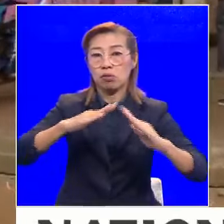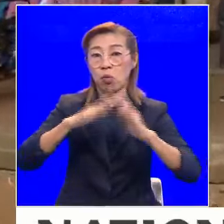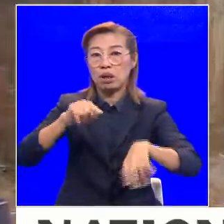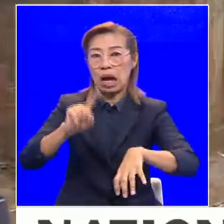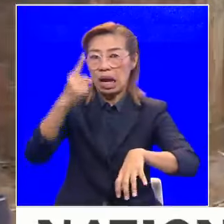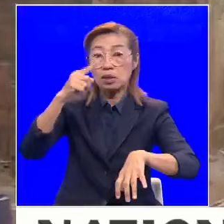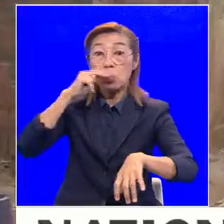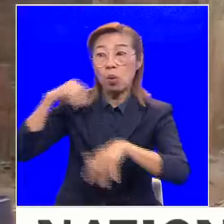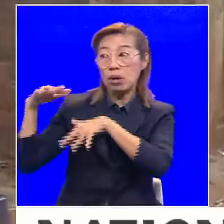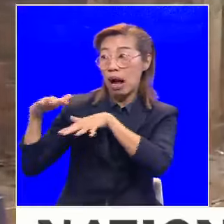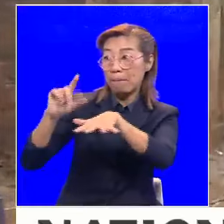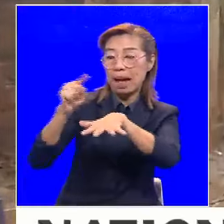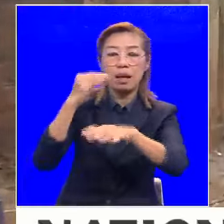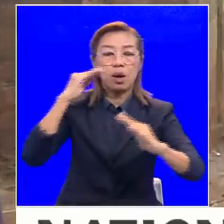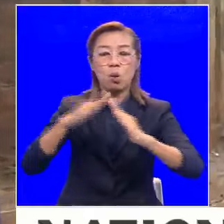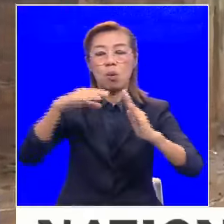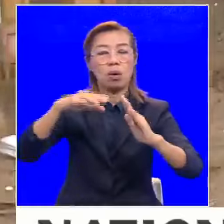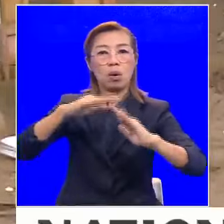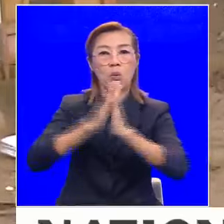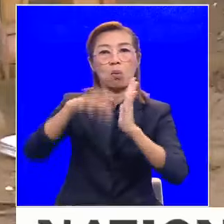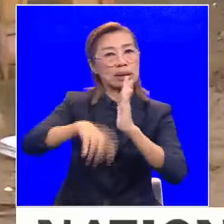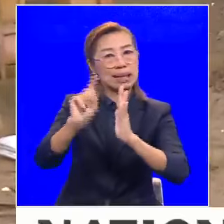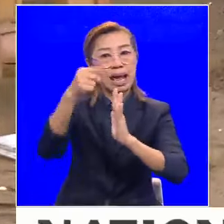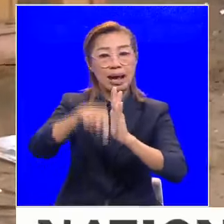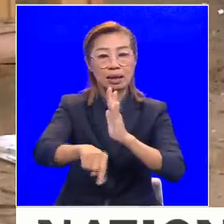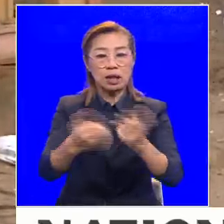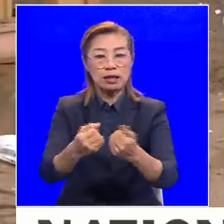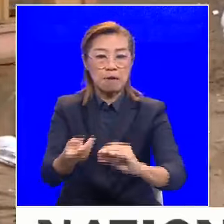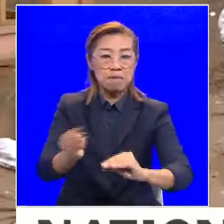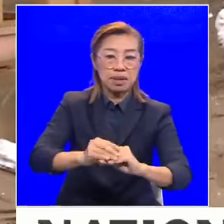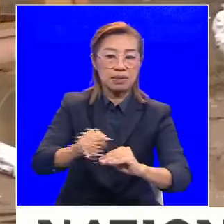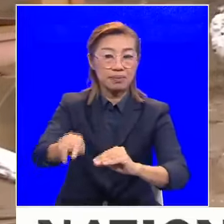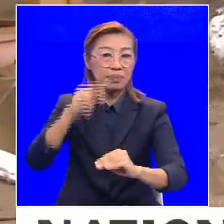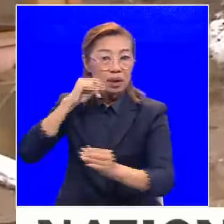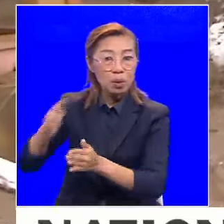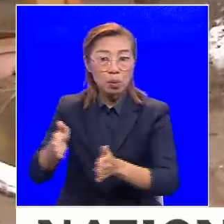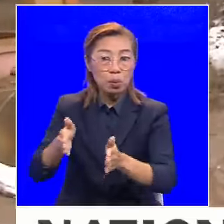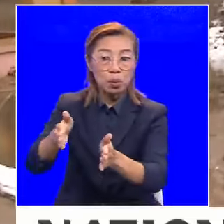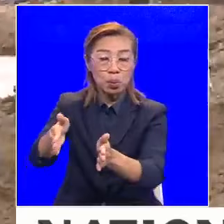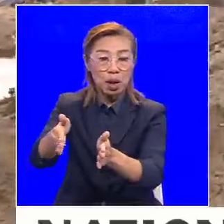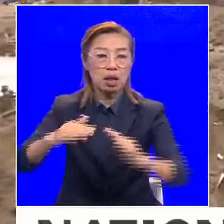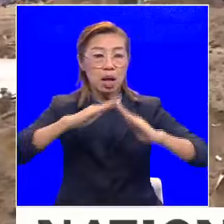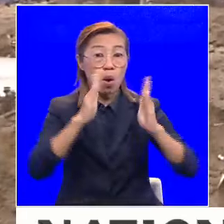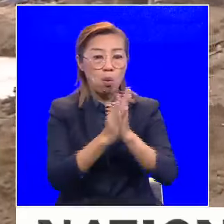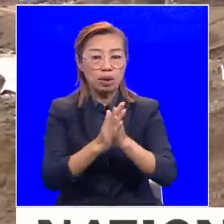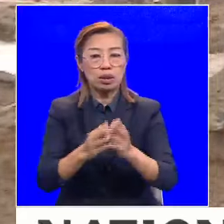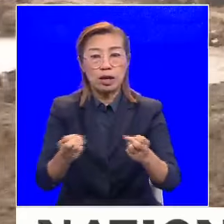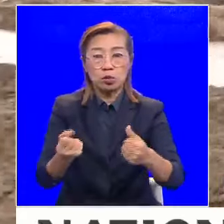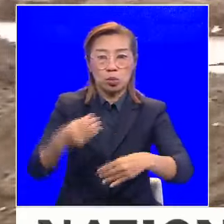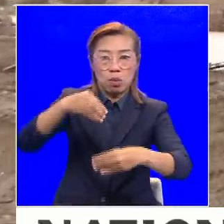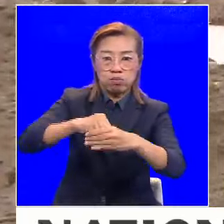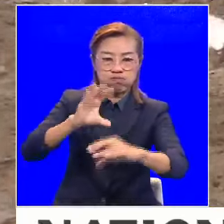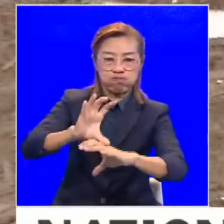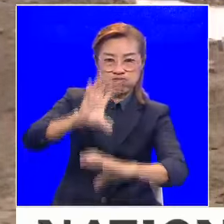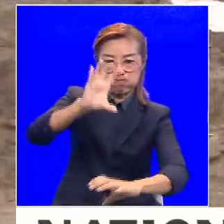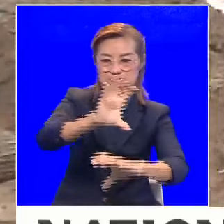าวันนี้เองเจ้าหน้าที่เขาก็ยังเร่งเสริมแนวคันดินบิ๊กแบ็กนะคะบริเวณหัวฝายถ้ำผาจมเพื่อที่จะป้องกัน